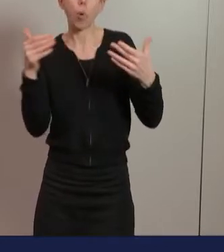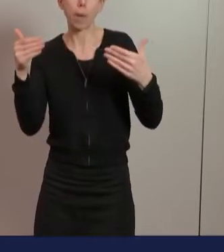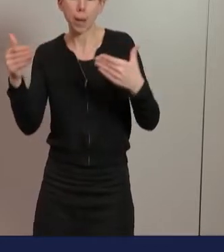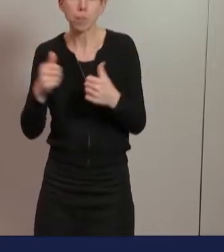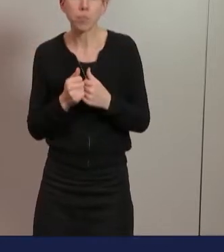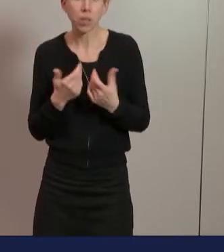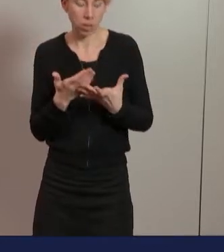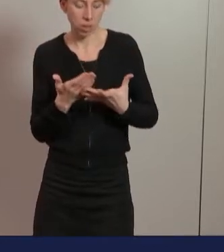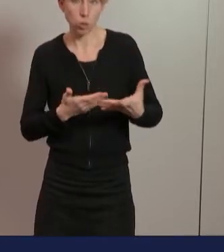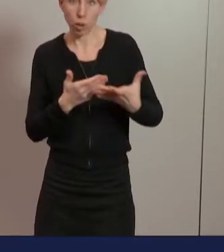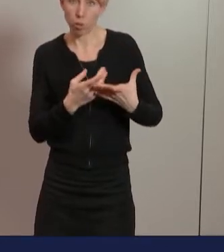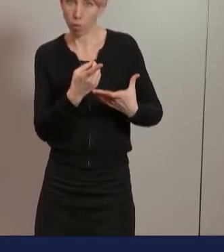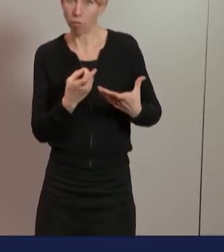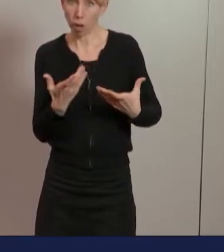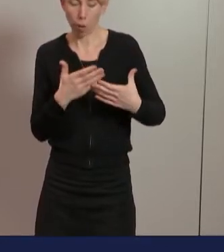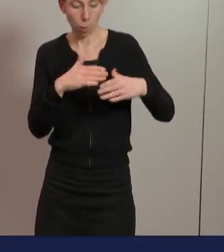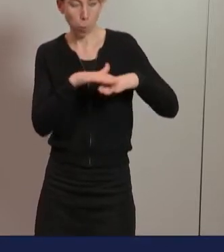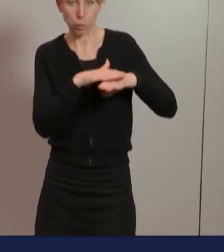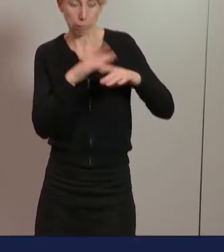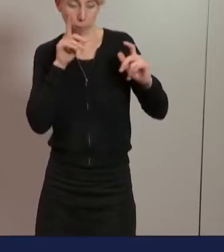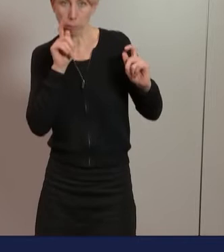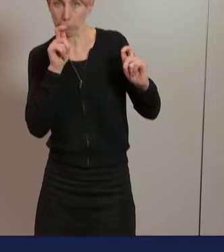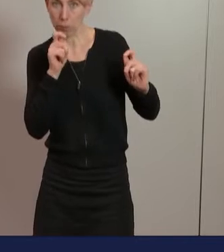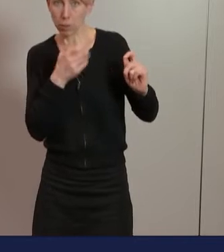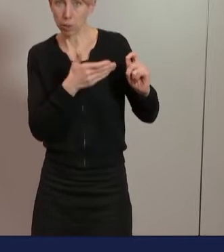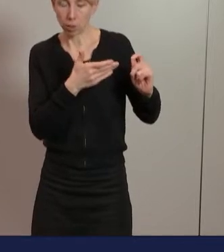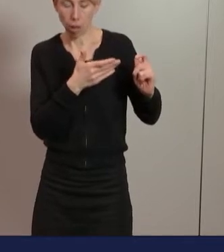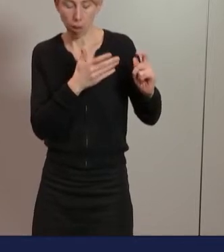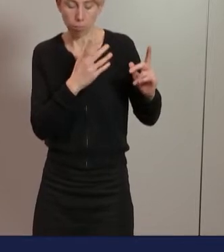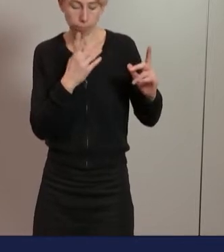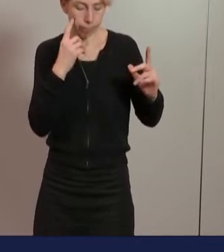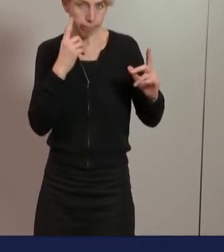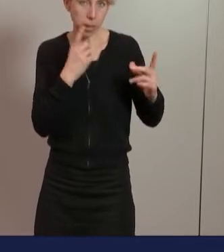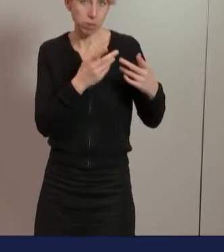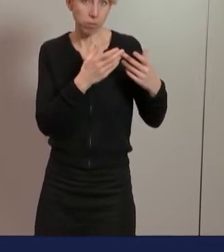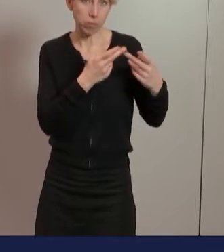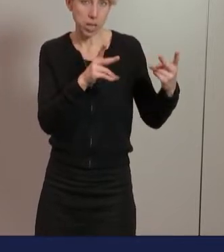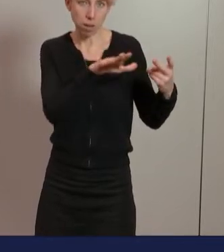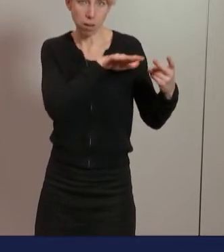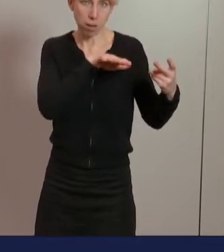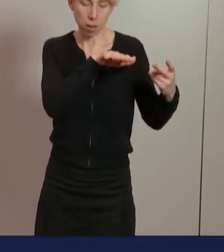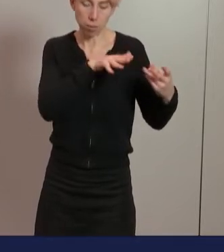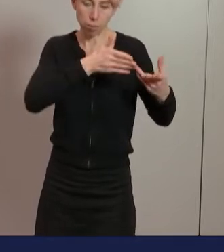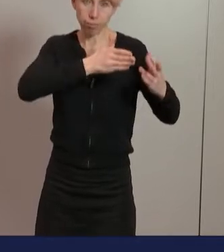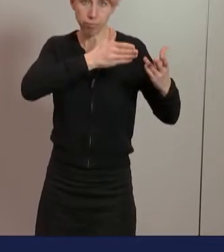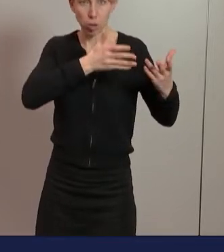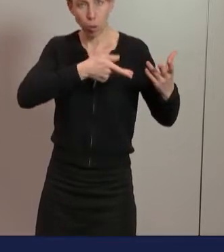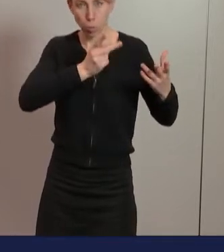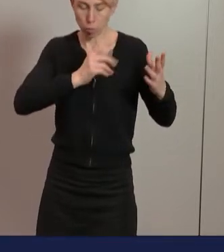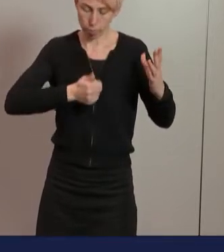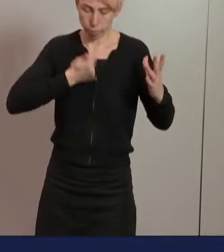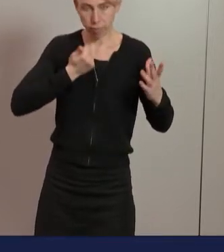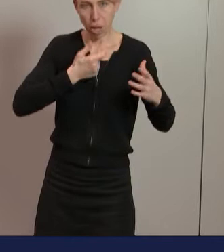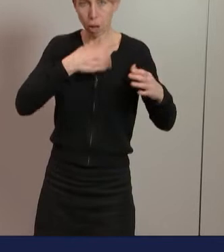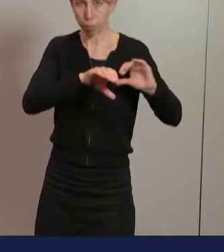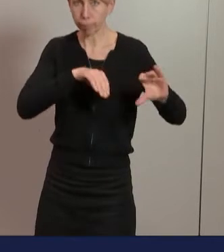Cette situation est liée à la politique prudentielle qui a incité la collectivité à majoritairement autofinancer ses